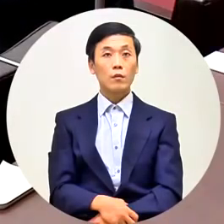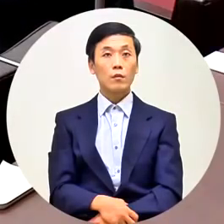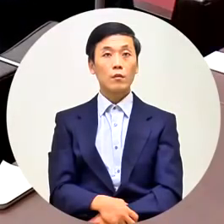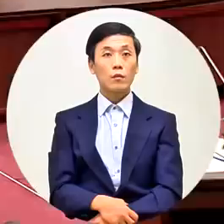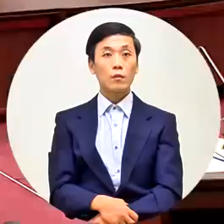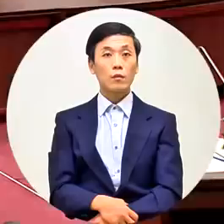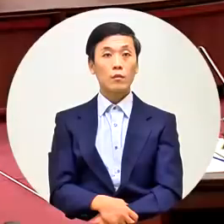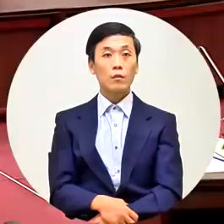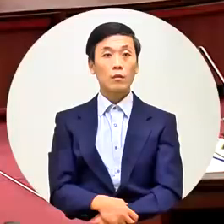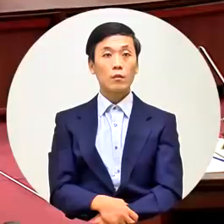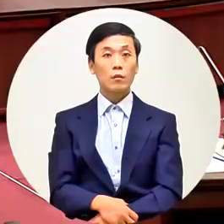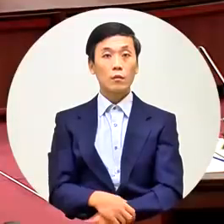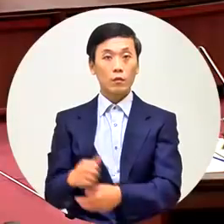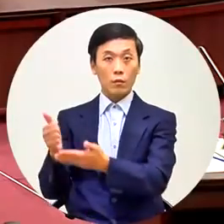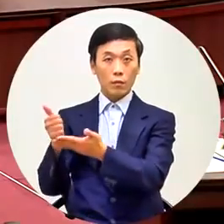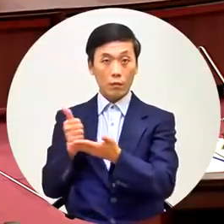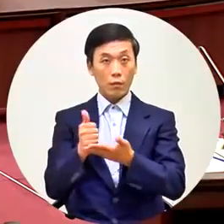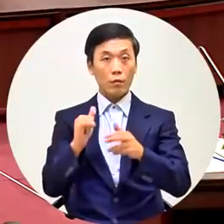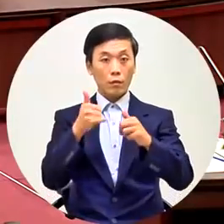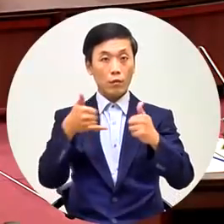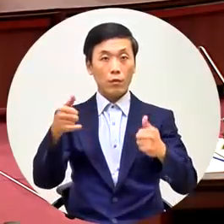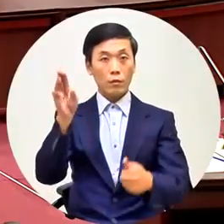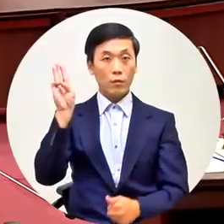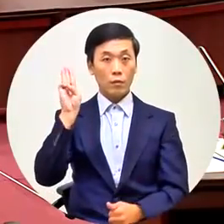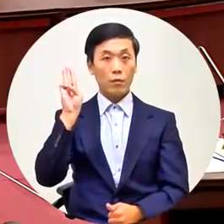请童彦珍议员领取选票。